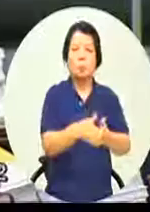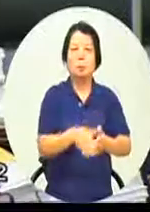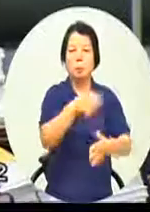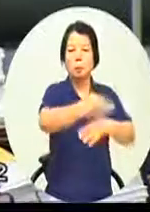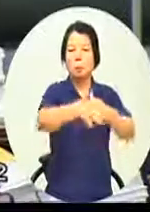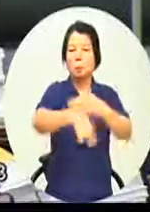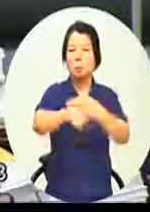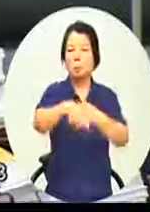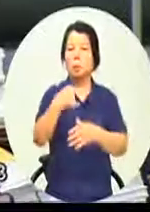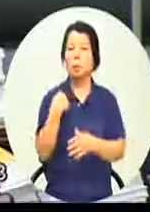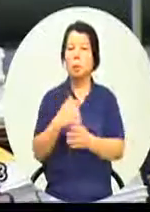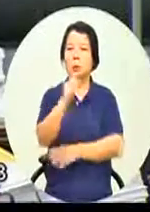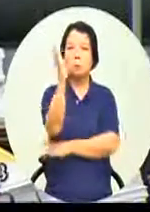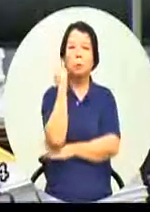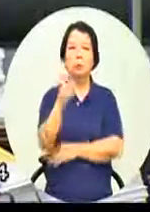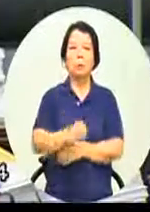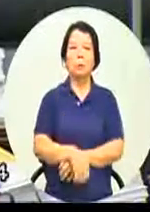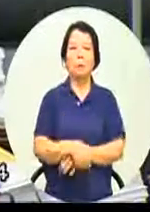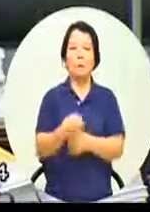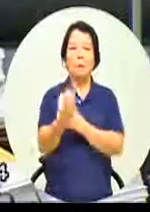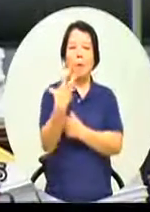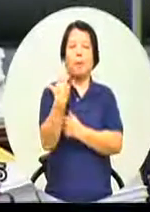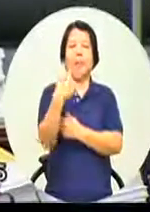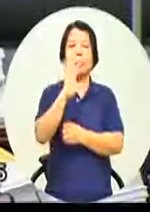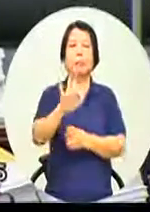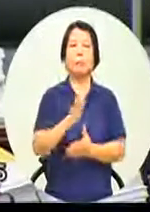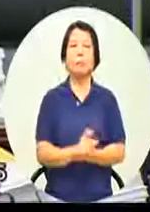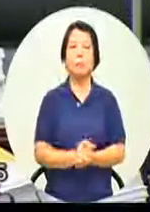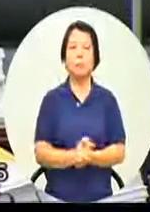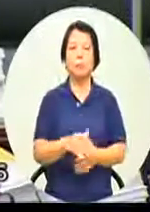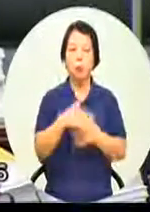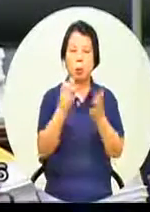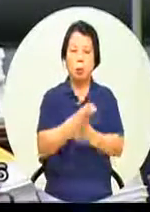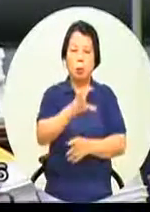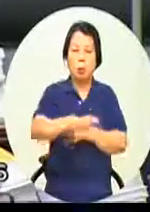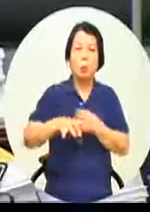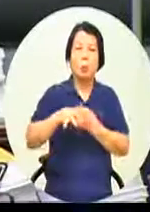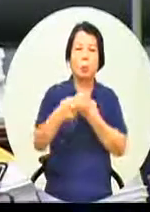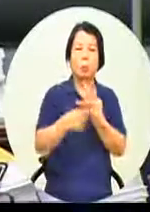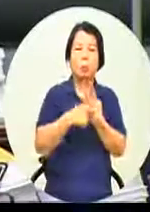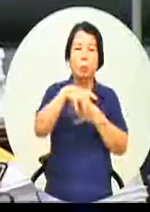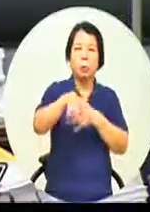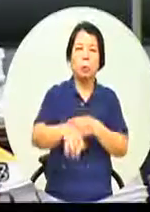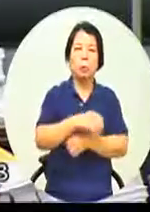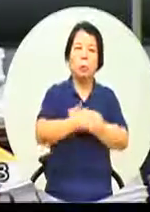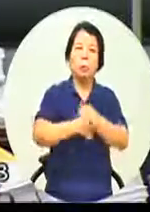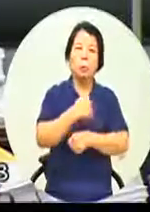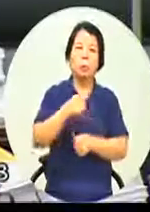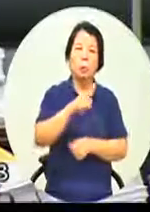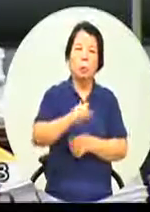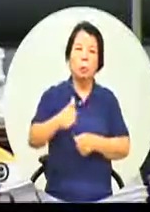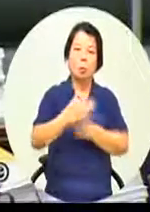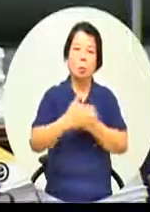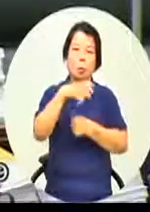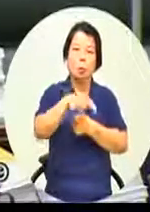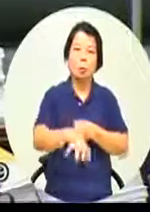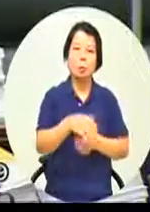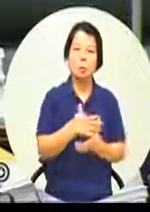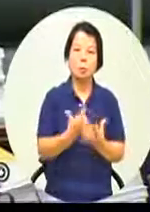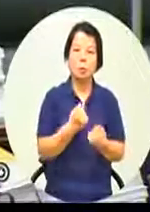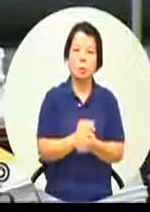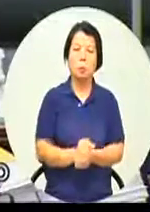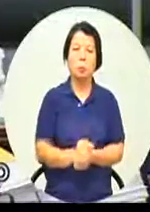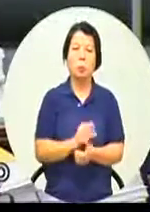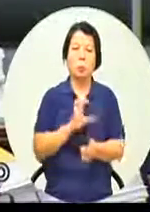梅，因为咱绝对是没监护的嘛，绝对是没咱农业局动保处嘛。所以局长，我一直告诉动保这个动保